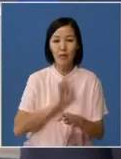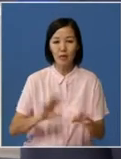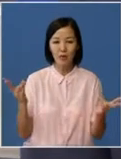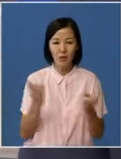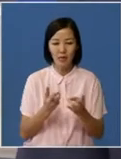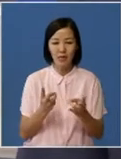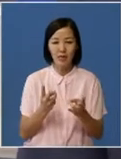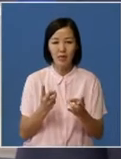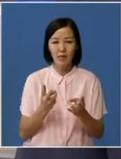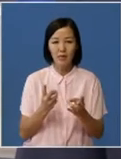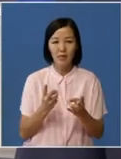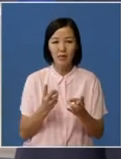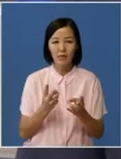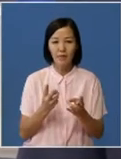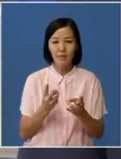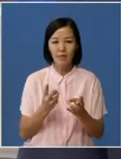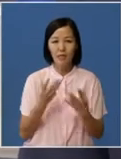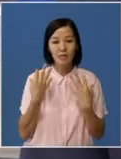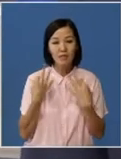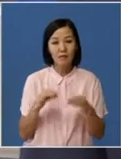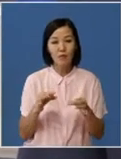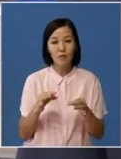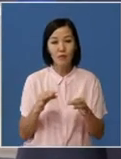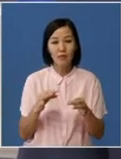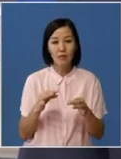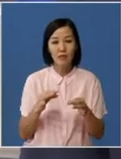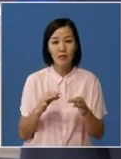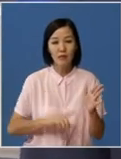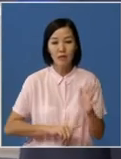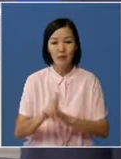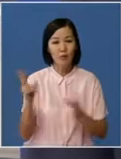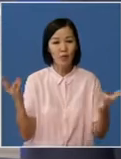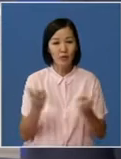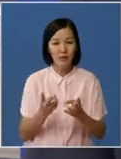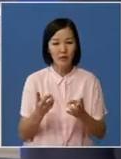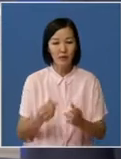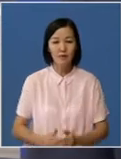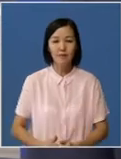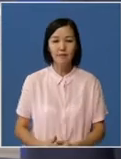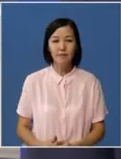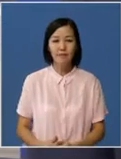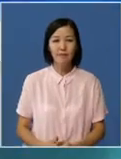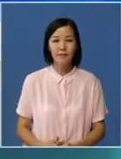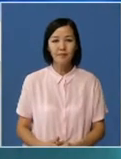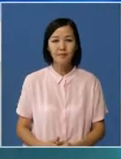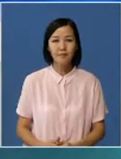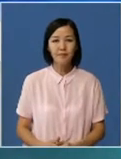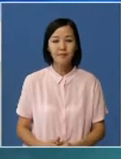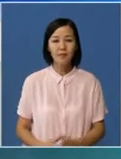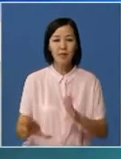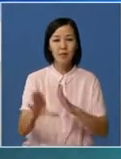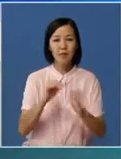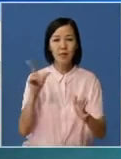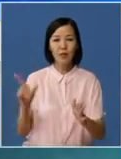мүмкіндік туғызып, соған жол ашатын жағдайларын осы тезірек қолдарына алса екен деген ұсыныстар айттым. Омархан